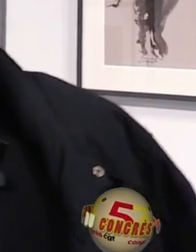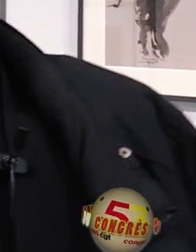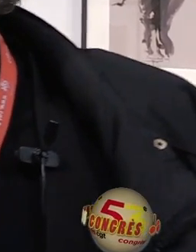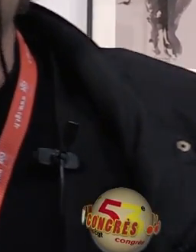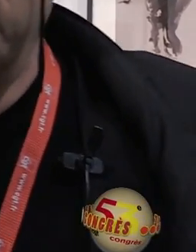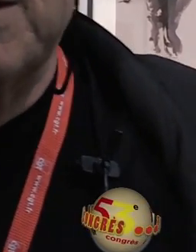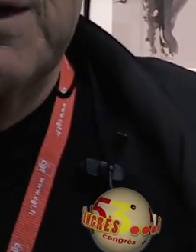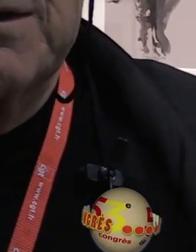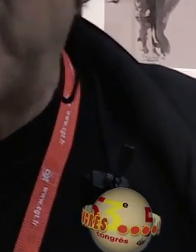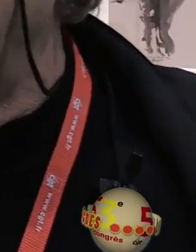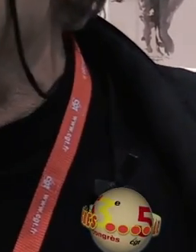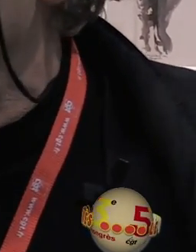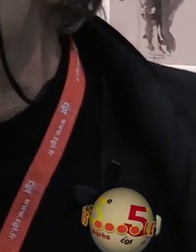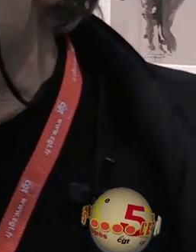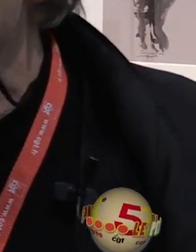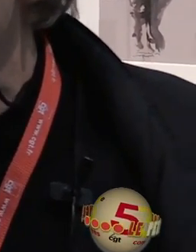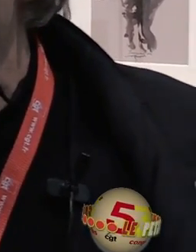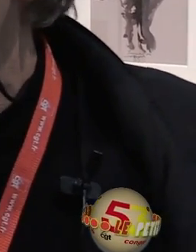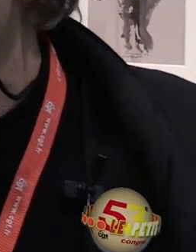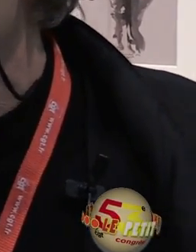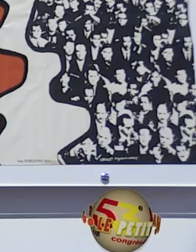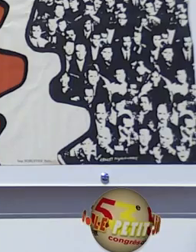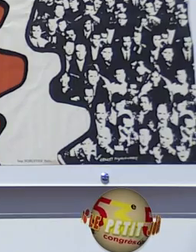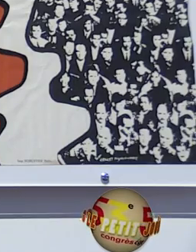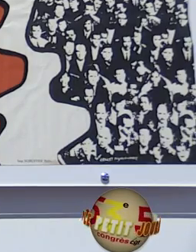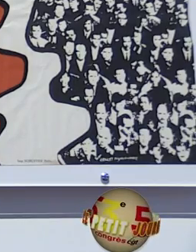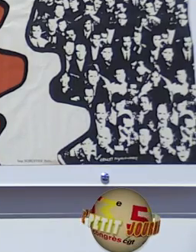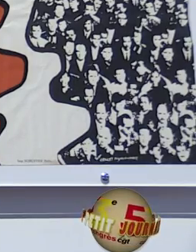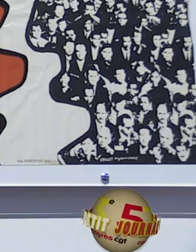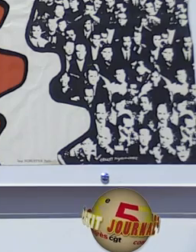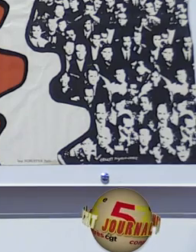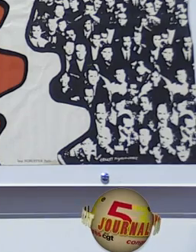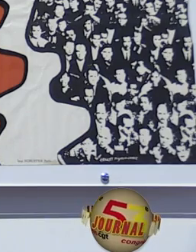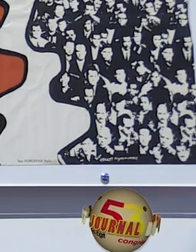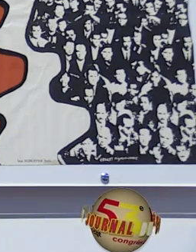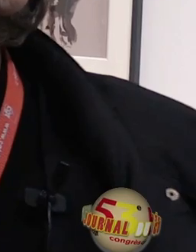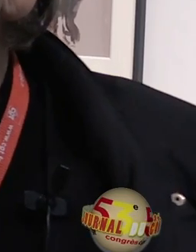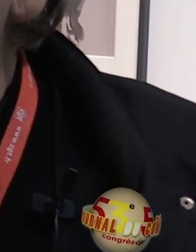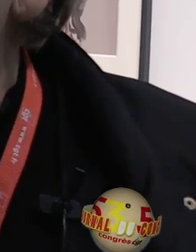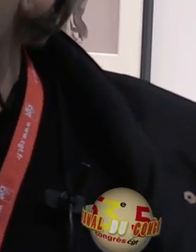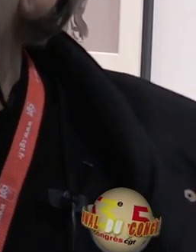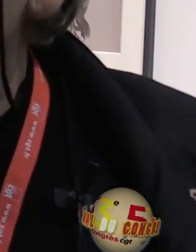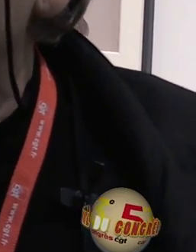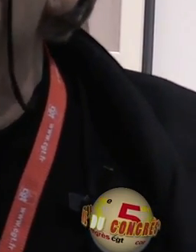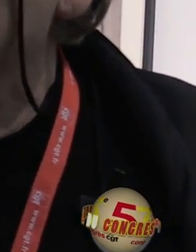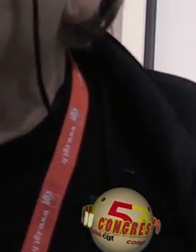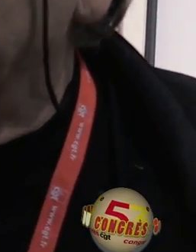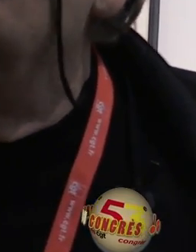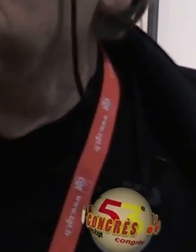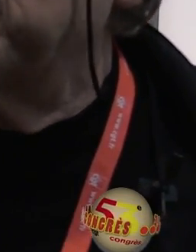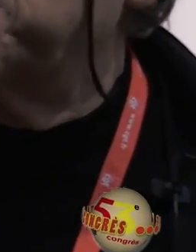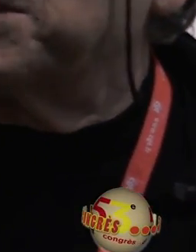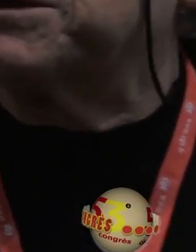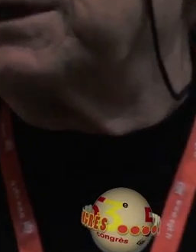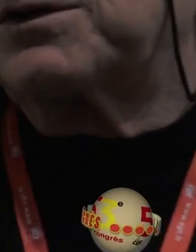ouvrière et l'art, la création, et que c'est indispensable. On peut me citer mille exemples. La Marseillaise de Renoir, c'est la CGT qui a commandé